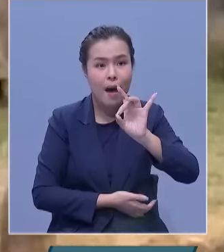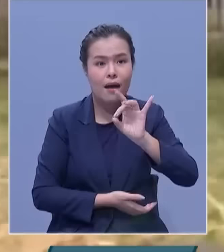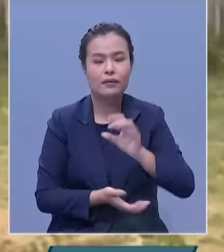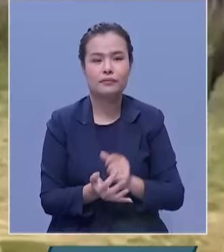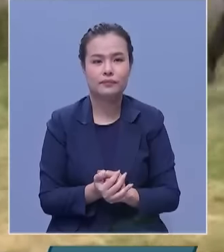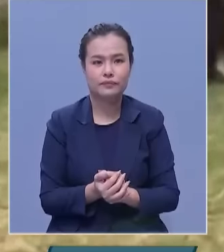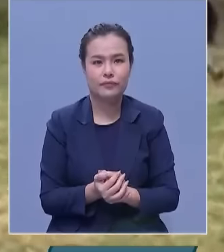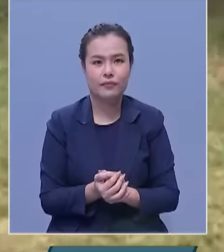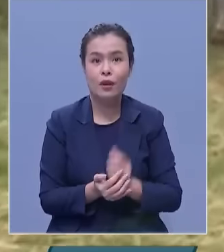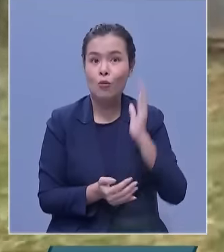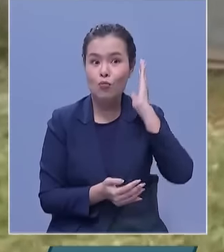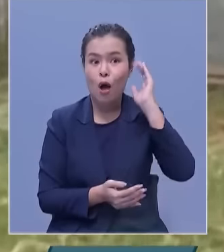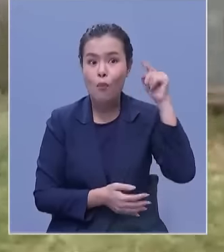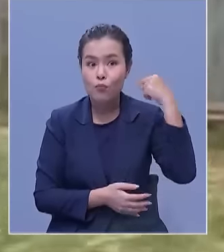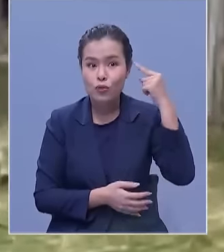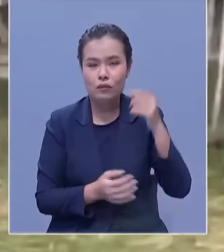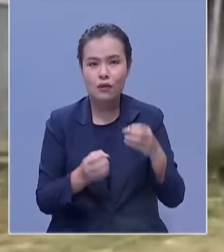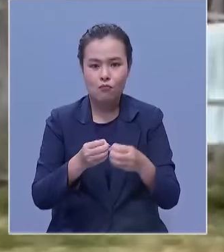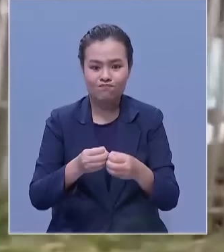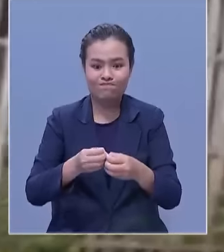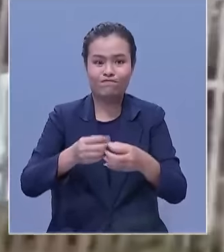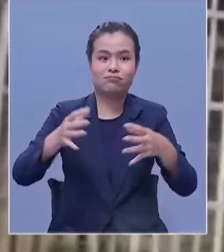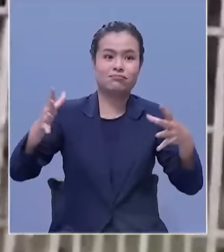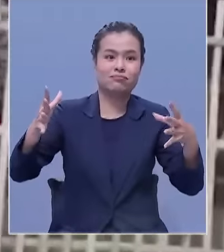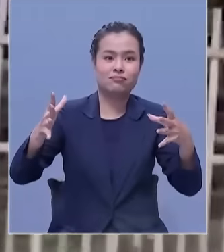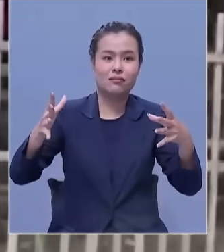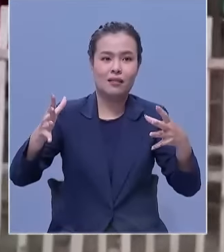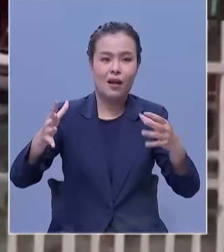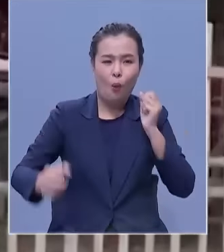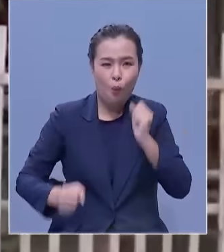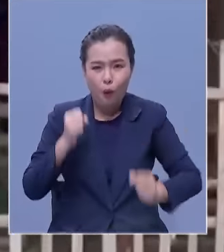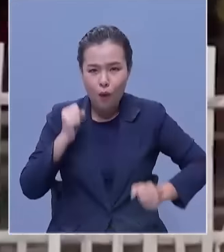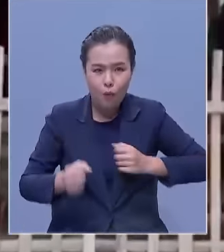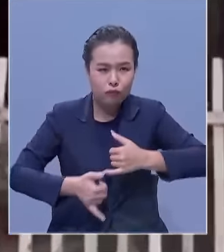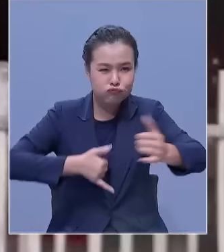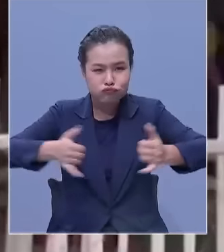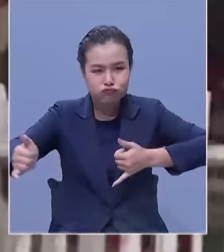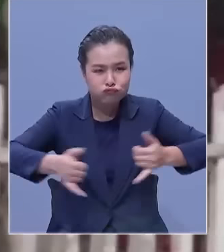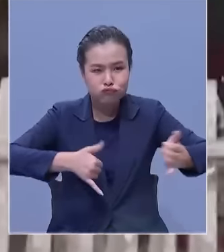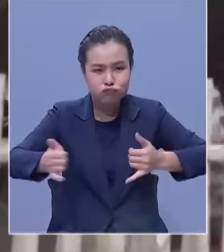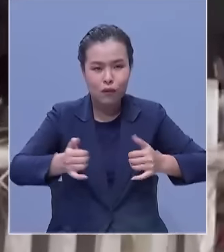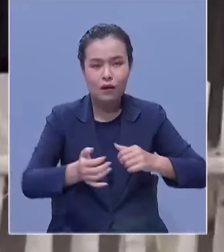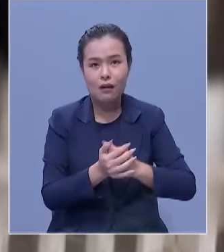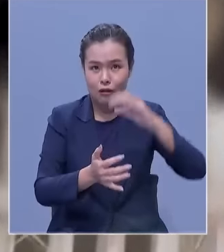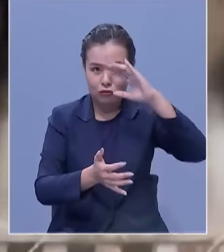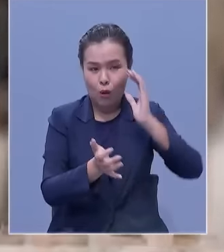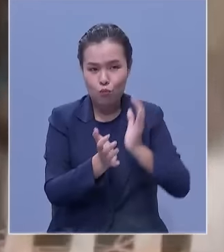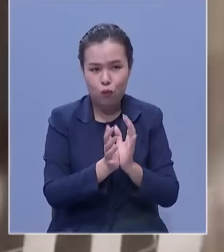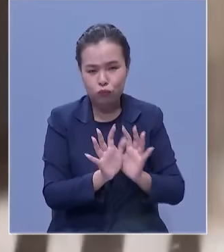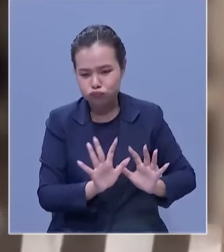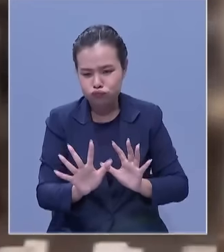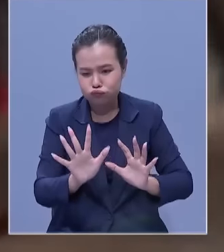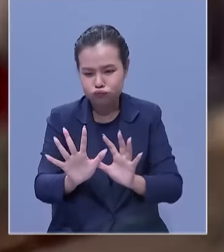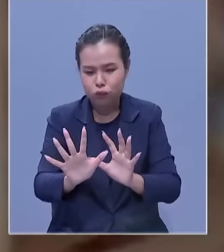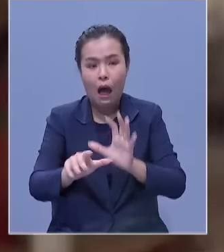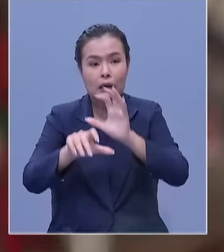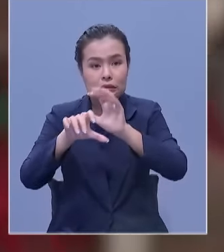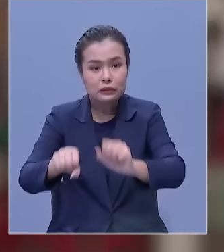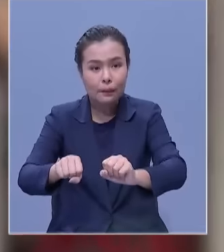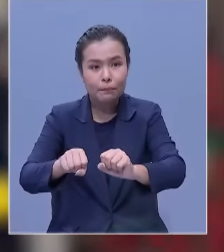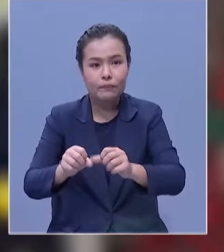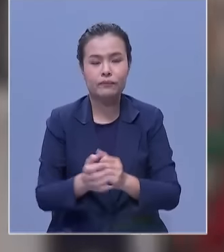นี่นักพนันชายหญิงวงแตกค่ะแล้วก็วิ่งหนีกระเจิงเจ้าหน้าที่ก็ต้องวิ่งไล่จับกันเข้าไปกลางทุ่งนาสุ